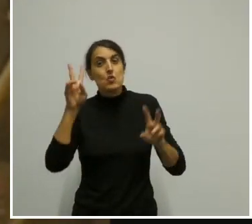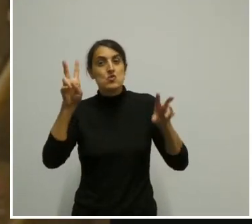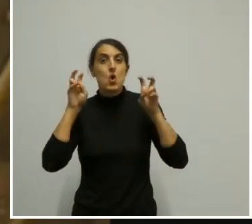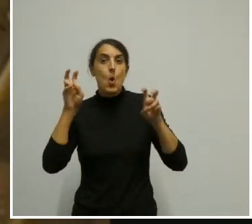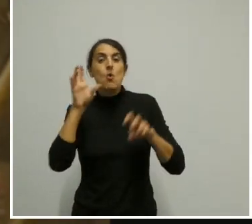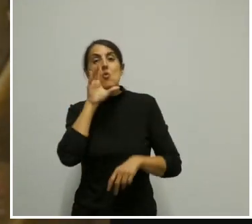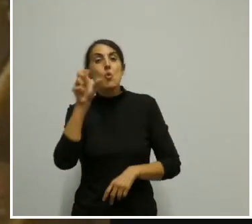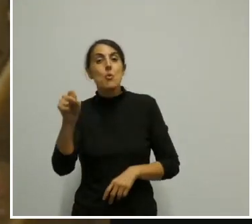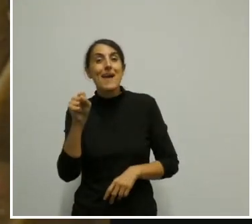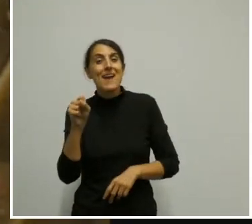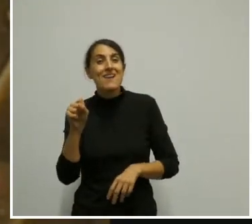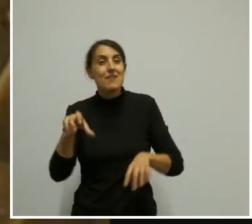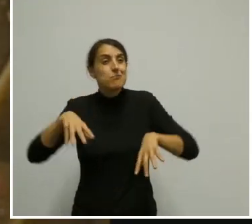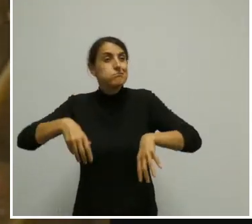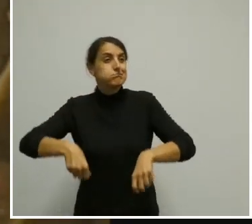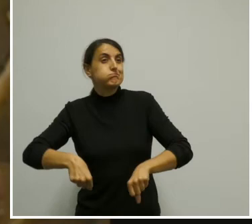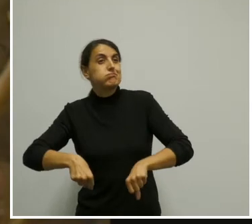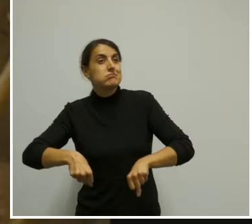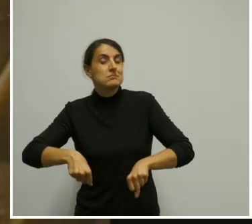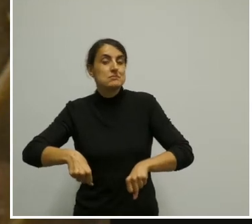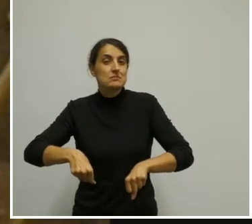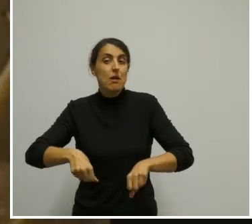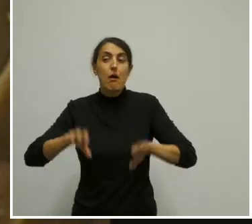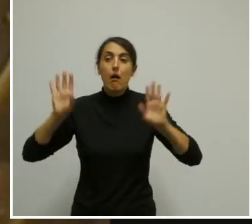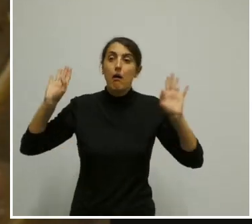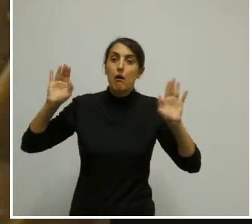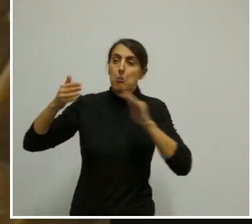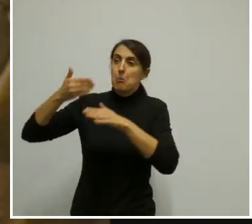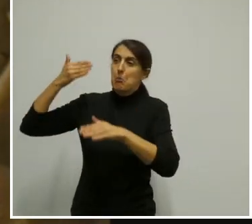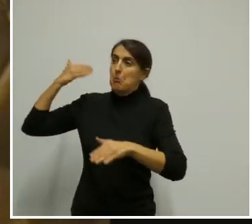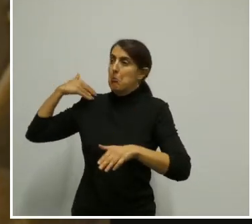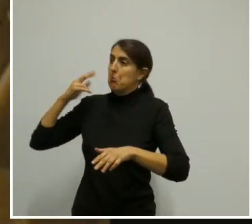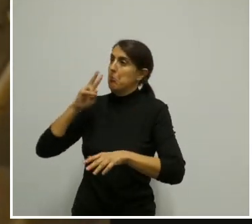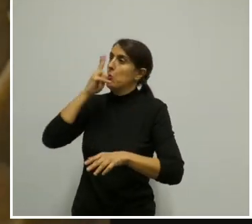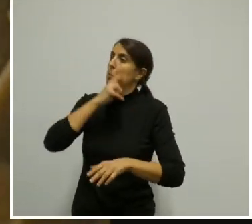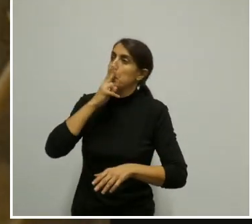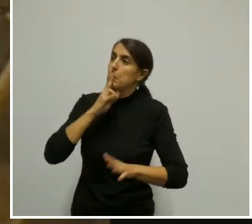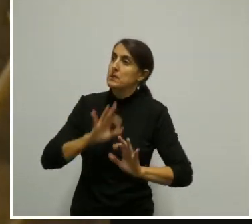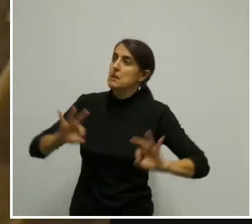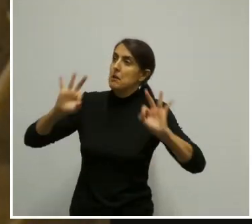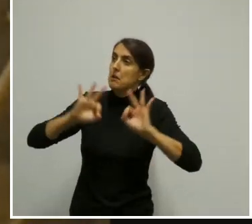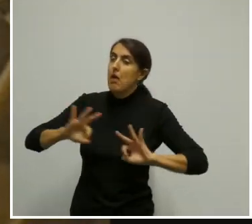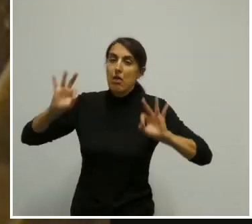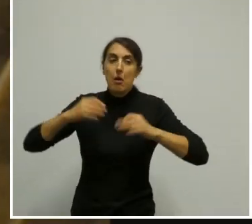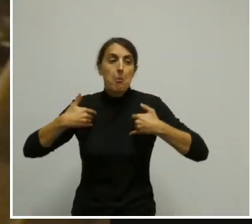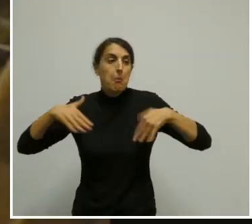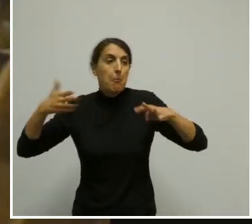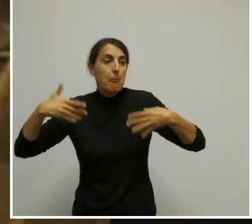qui continuï pot dir no hi ha res en marxa, no?